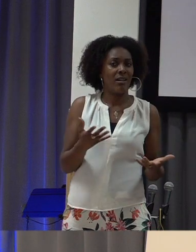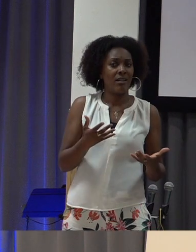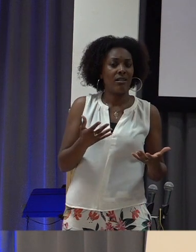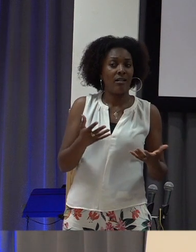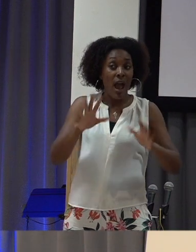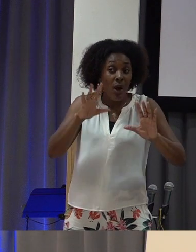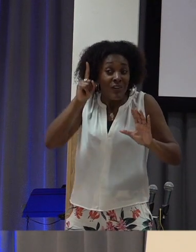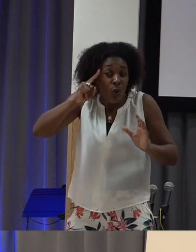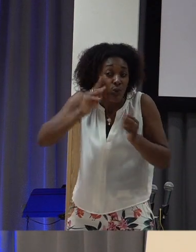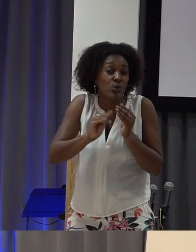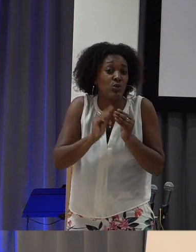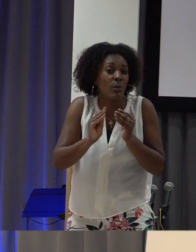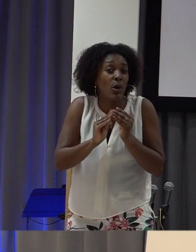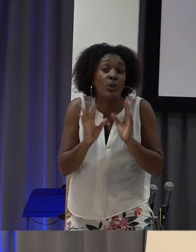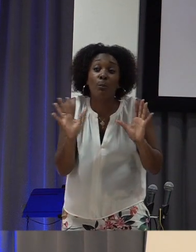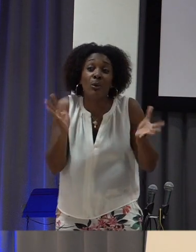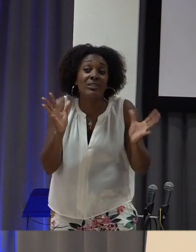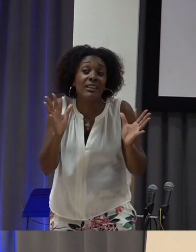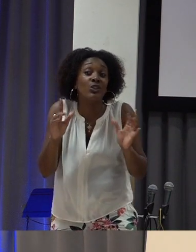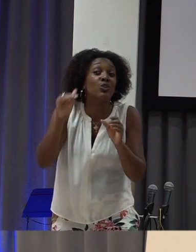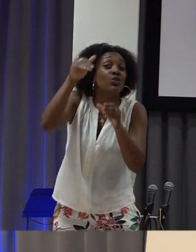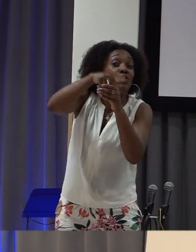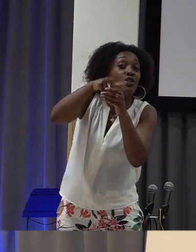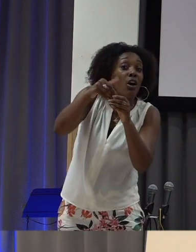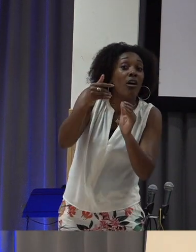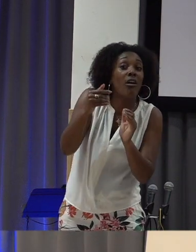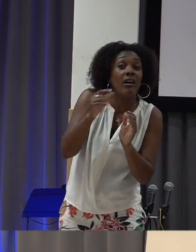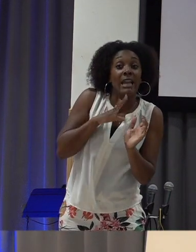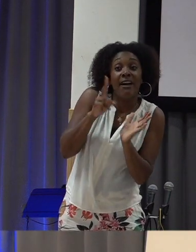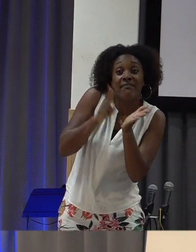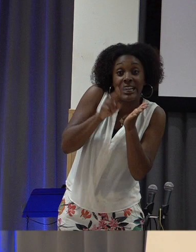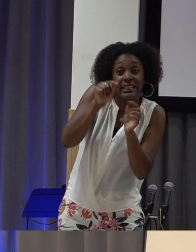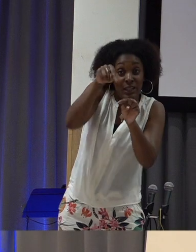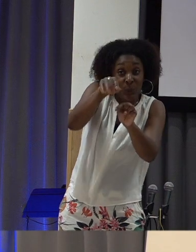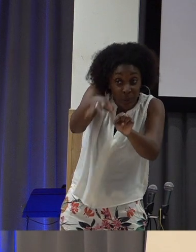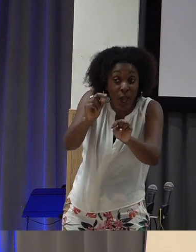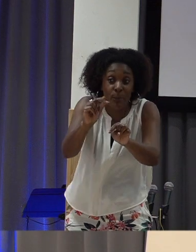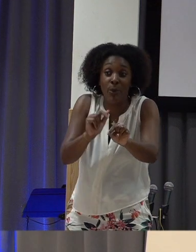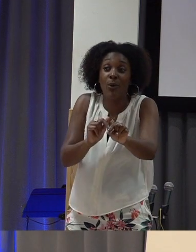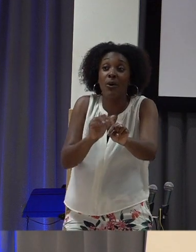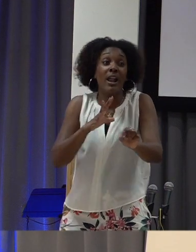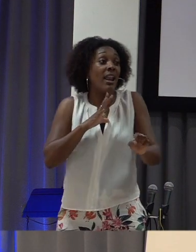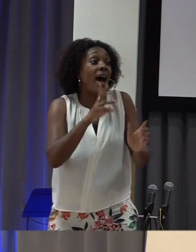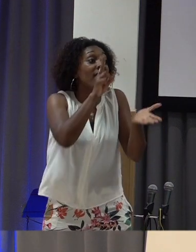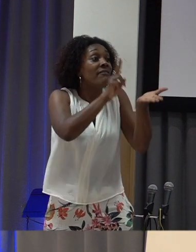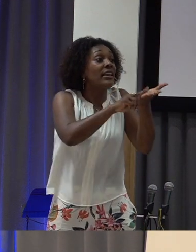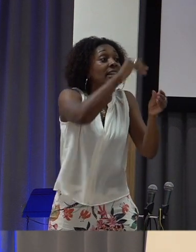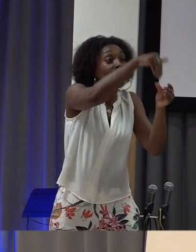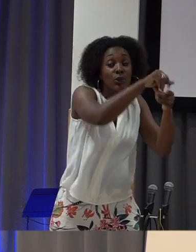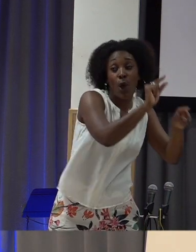pas, disons, un peu de vérité ici et là? Je pose la question et je vais y